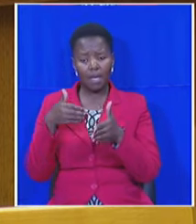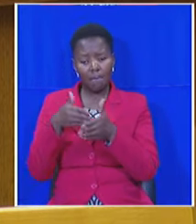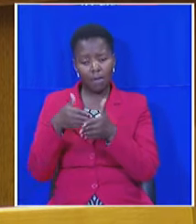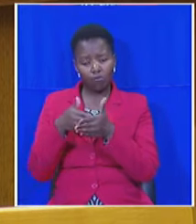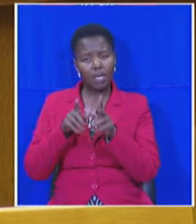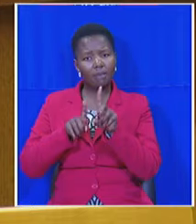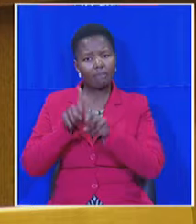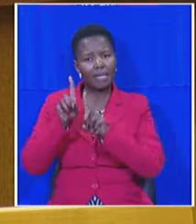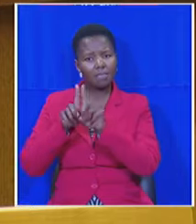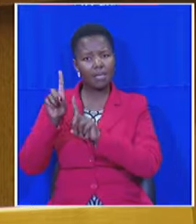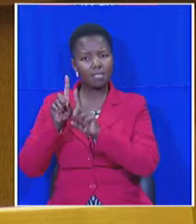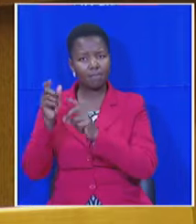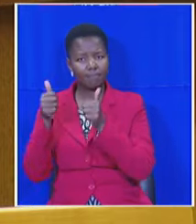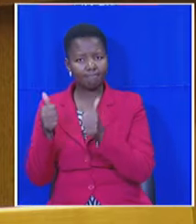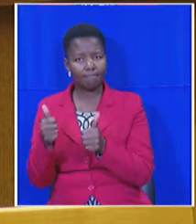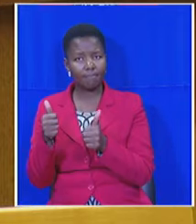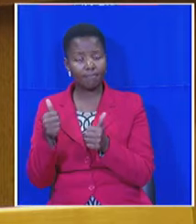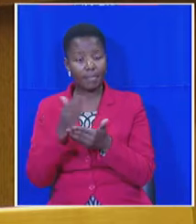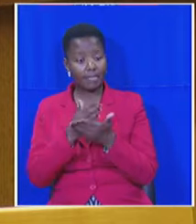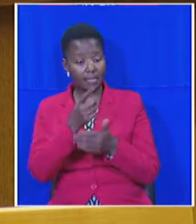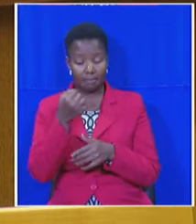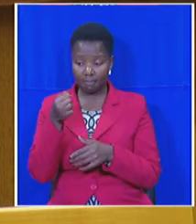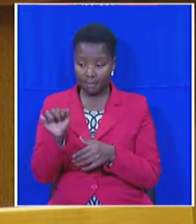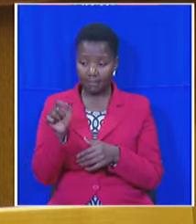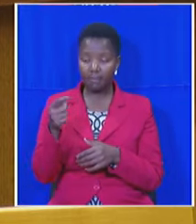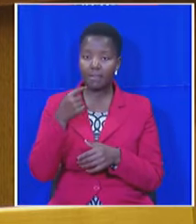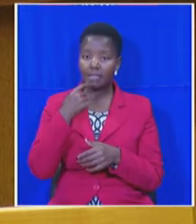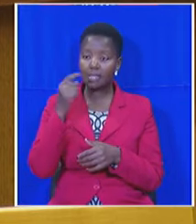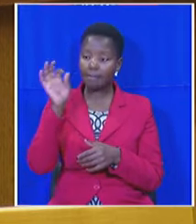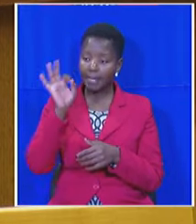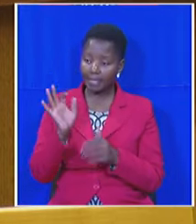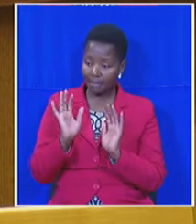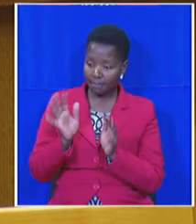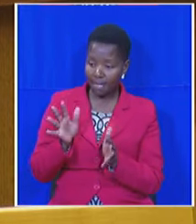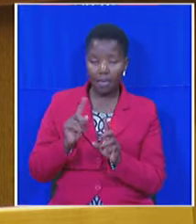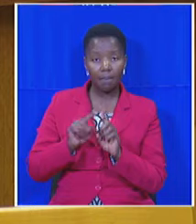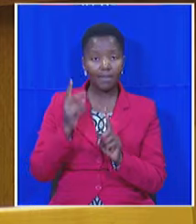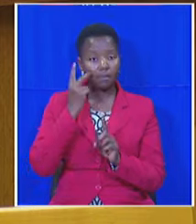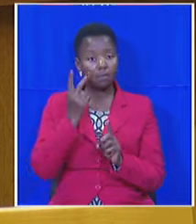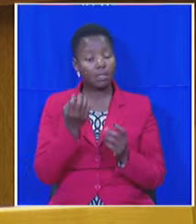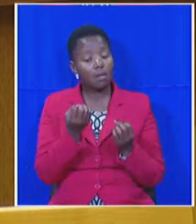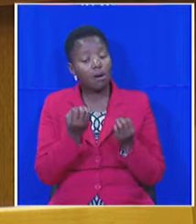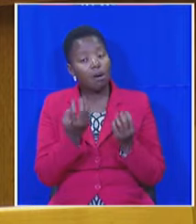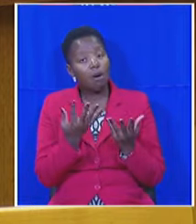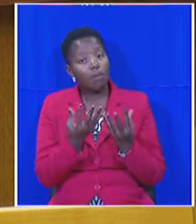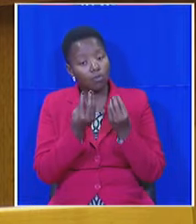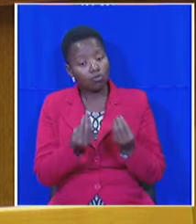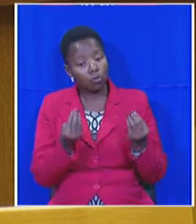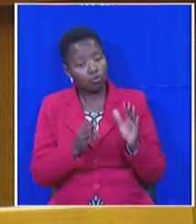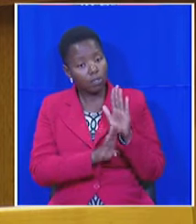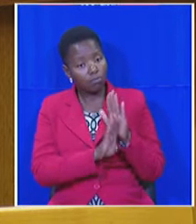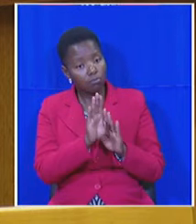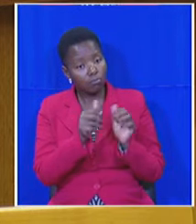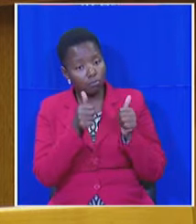njalo bezobuka kwi-percentage kodwa mubuka inombolo neqophelo lemphumela esiyikhiphayo